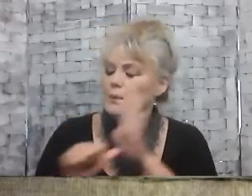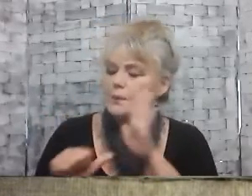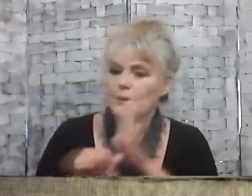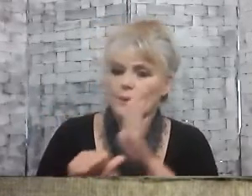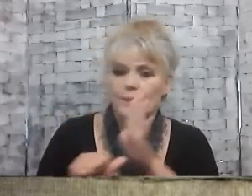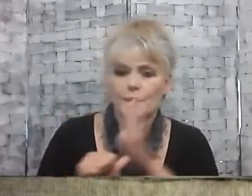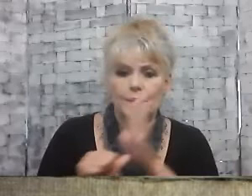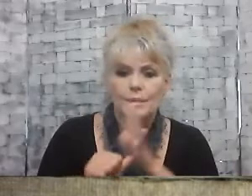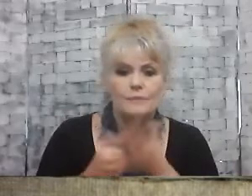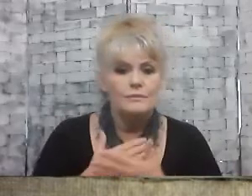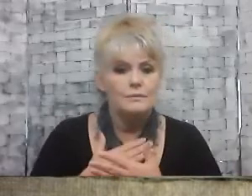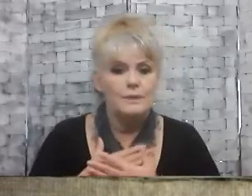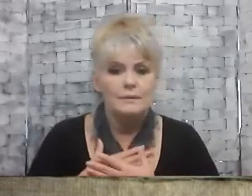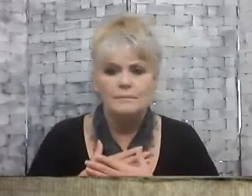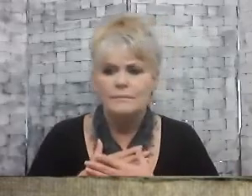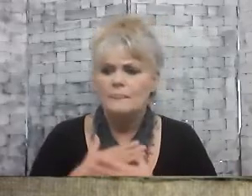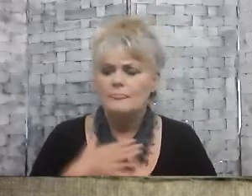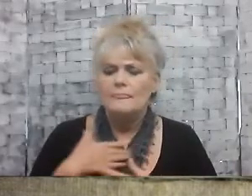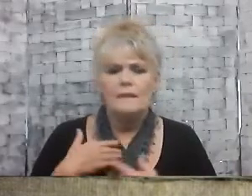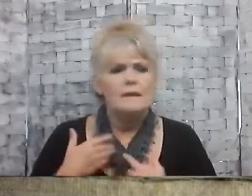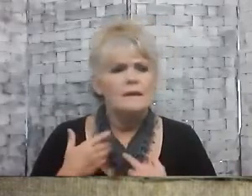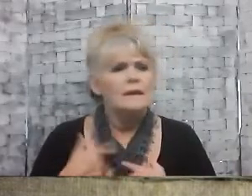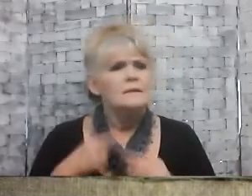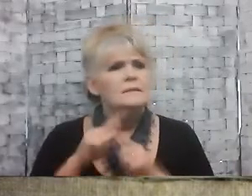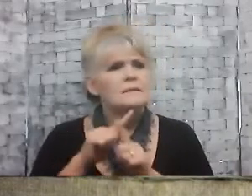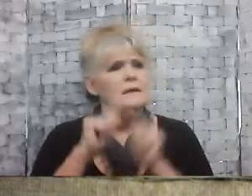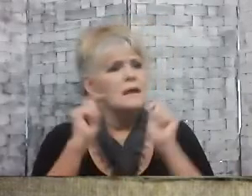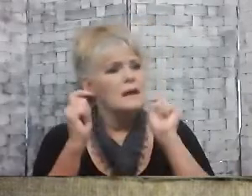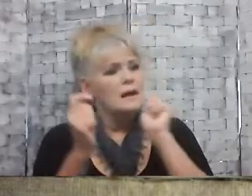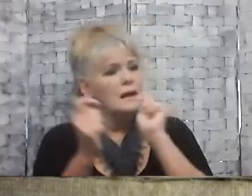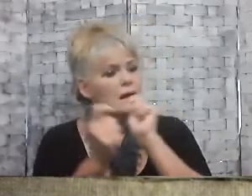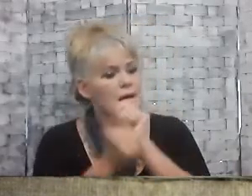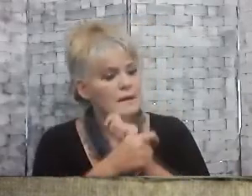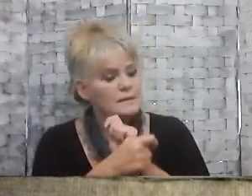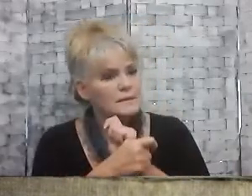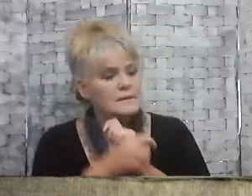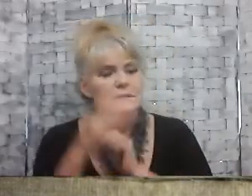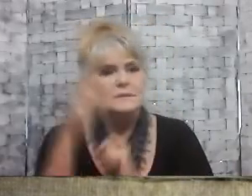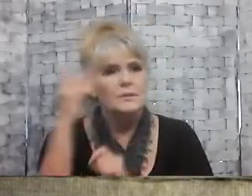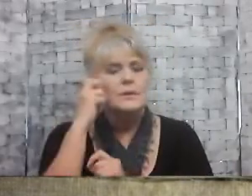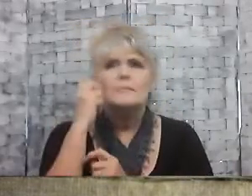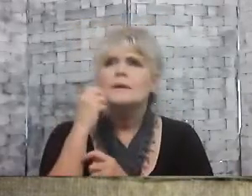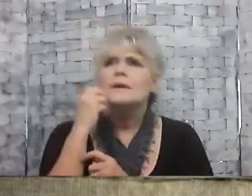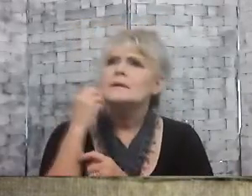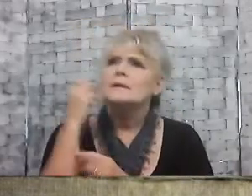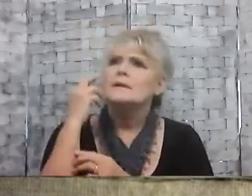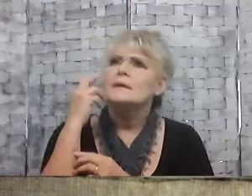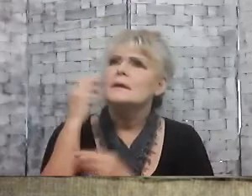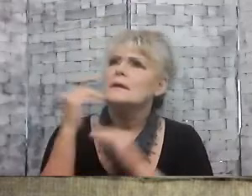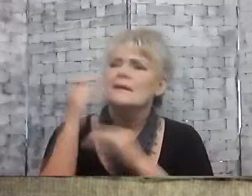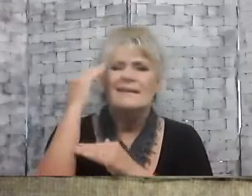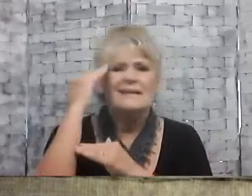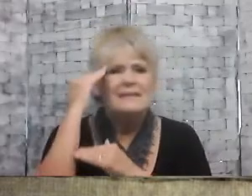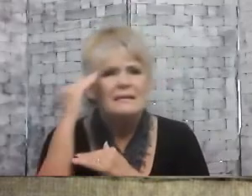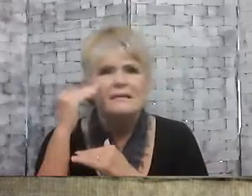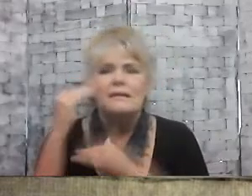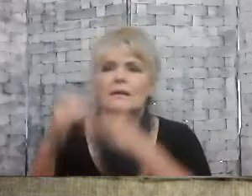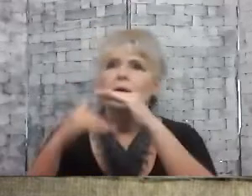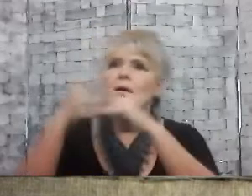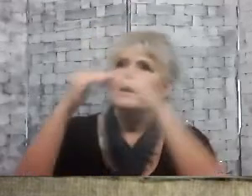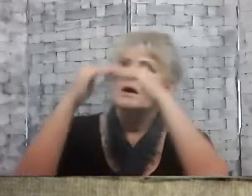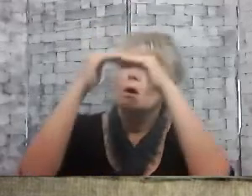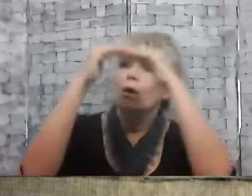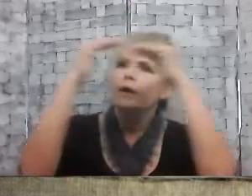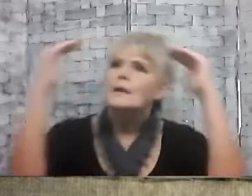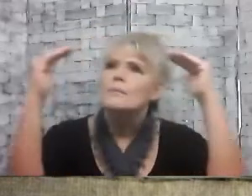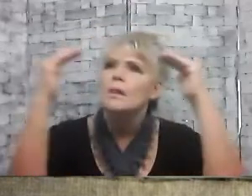redes, hoekom ek die story altyd anders gehoor het, is omdat ek nie die story van hemel en aarde in